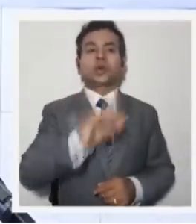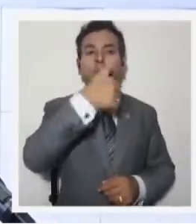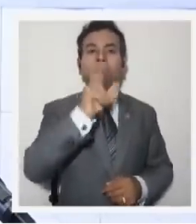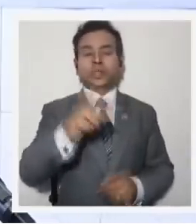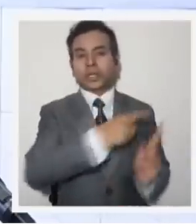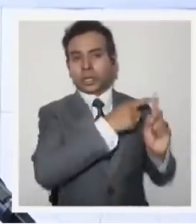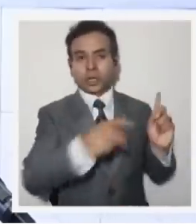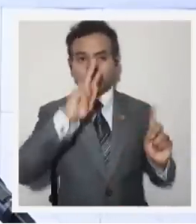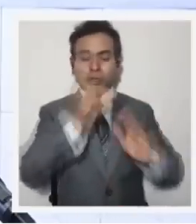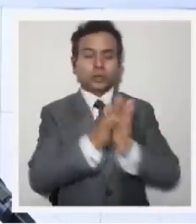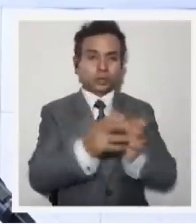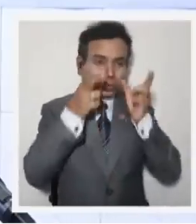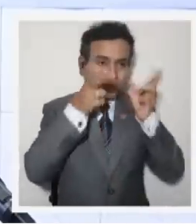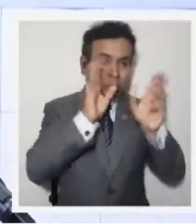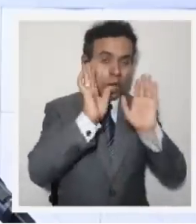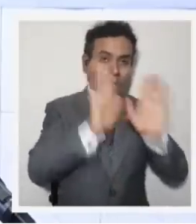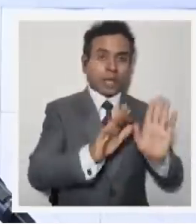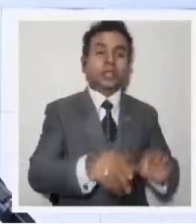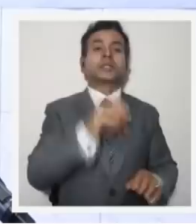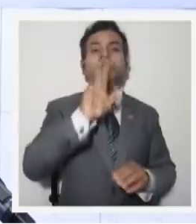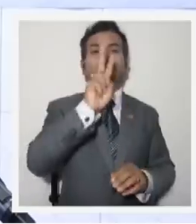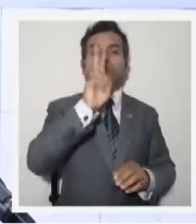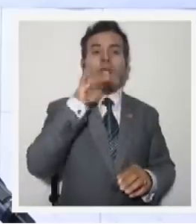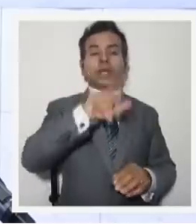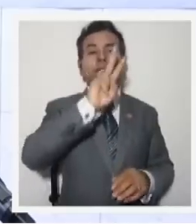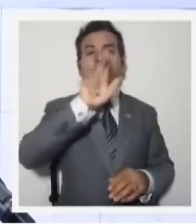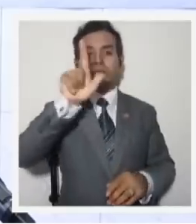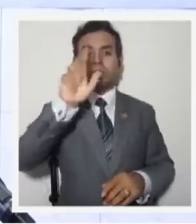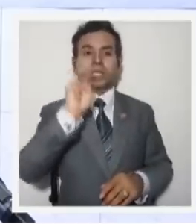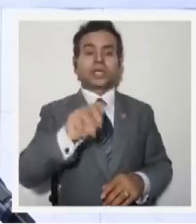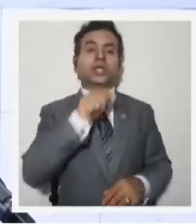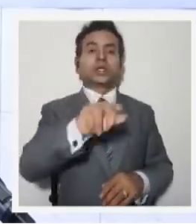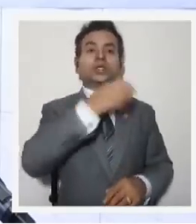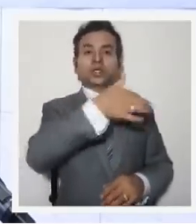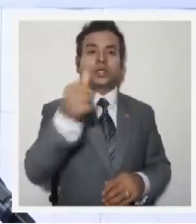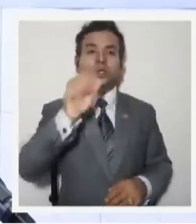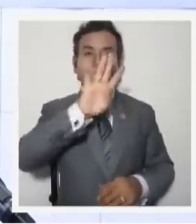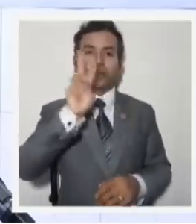ততোধিক 2662 জন এবং এই পর্যন্ত কোয়ারেন্টাইনে রাখা হয়েছে